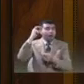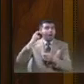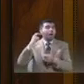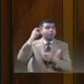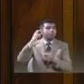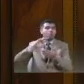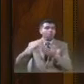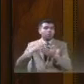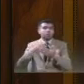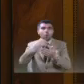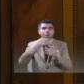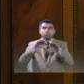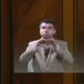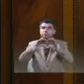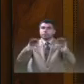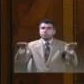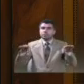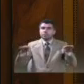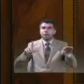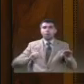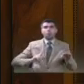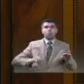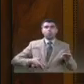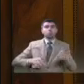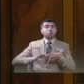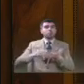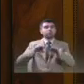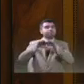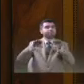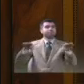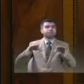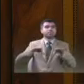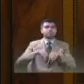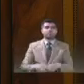المدني وبالاستقرار والبحث عن التنمية والديمقراطية.